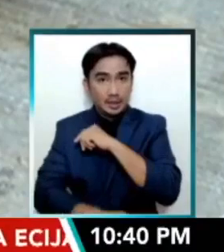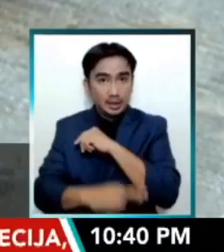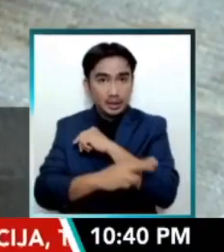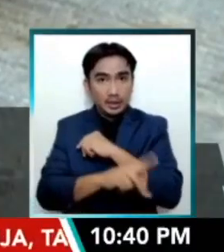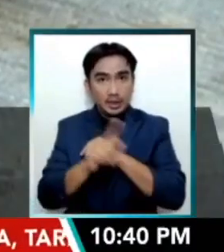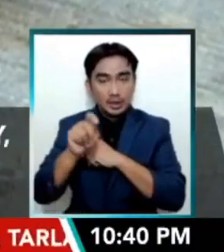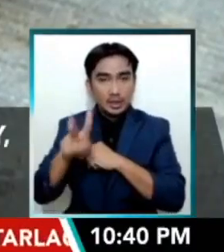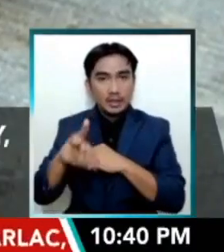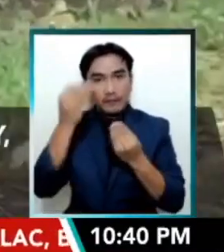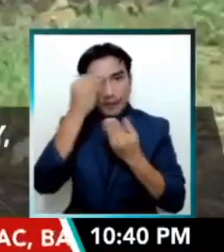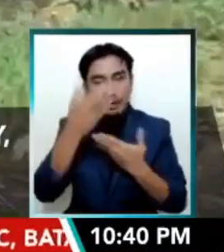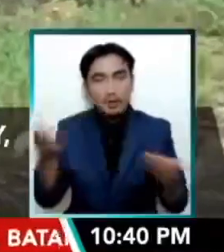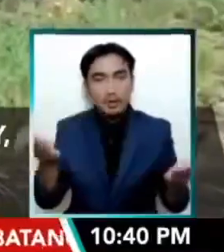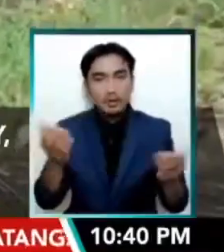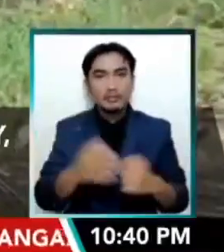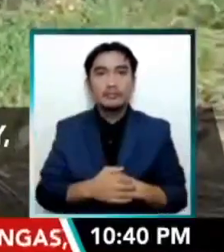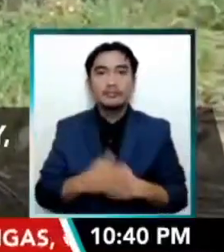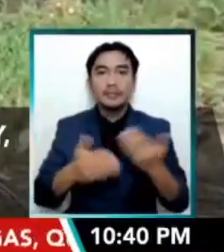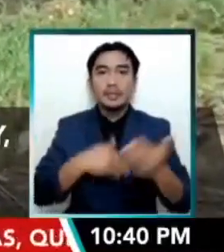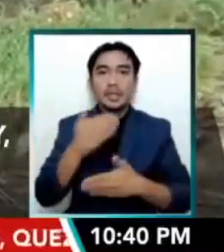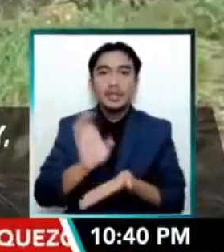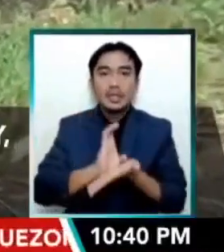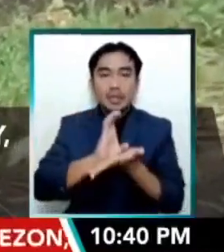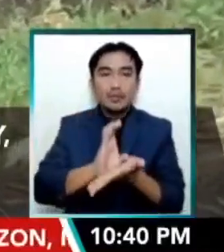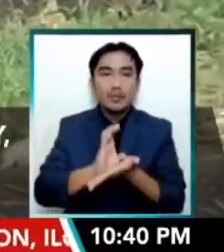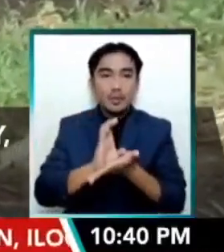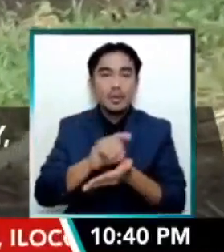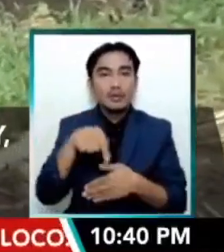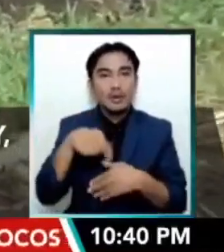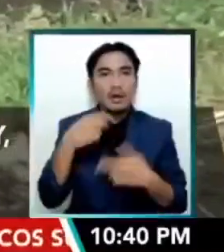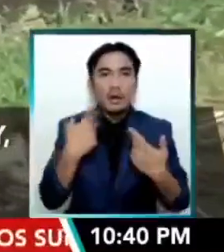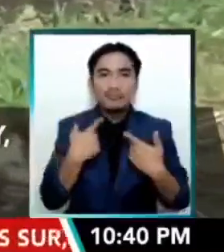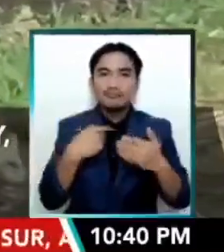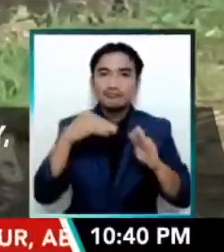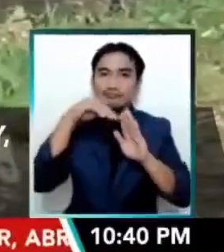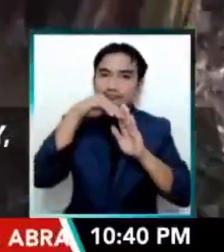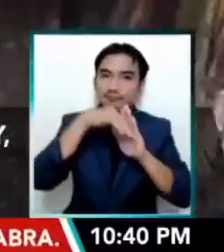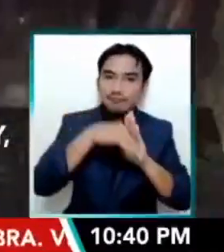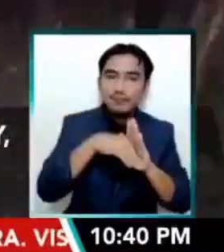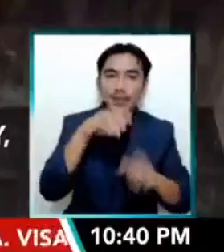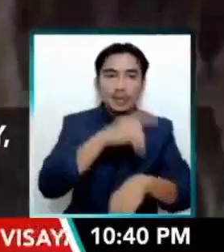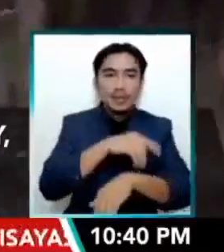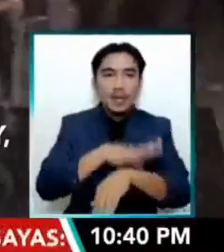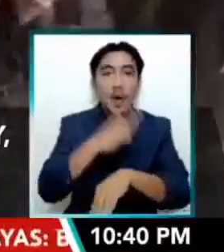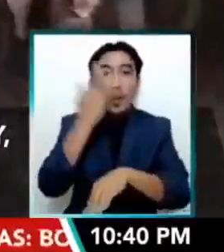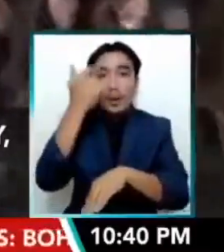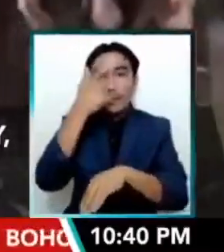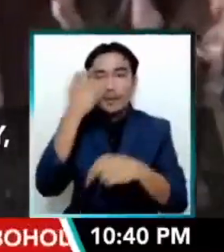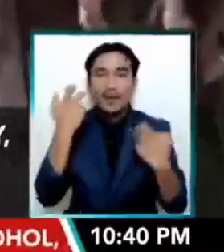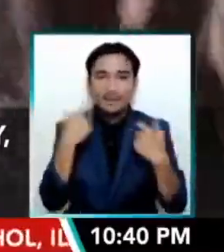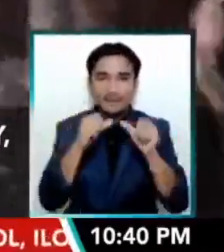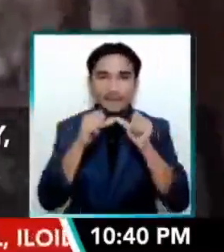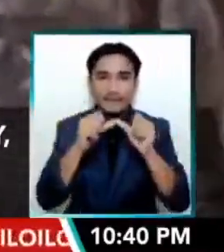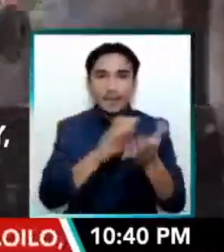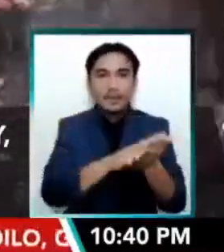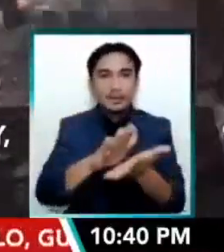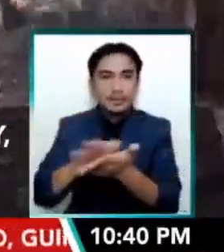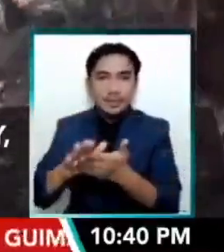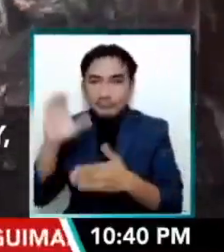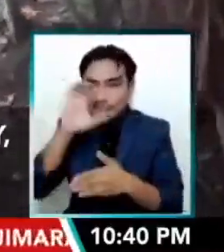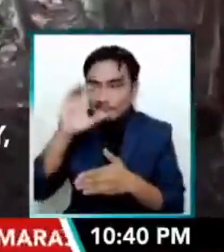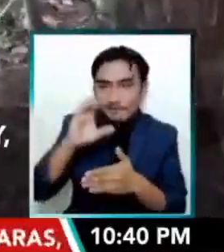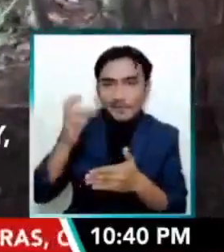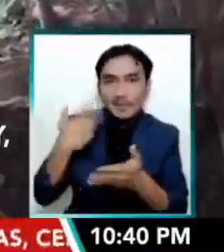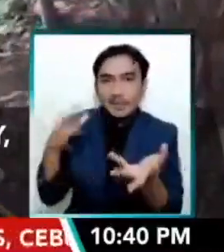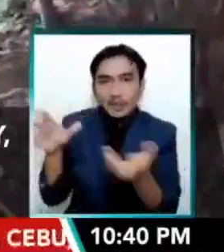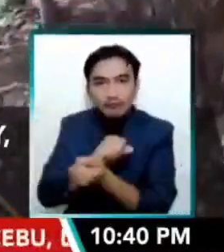Sa Zamboanga City, bumababa naman daw ang mga kaso ng dengue dahil sa cleanup drive at massive search and destroy operations, sabi